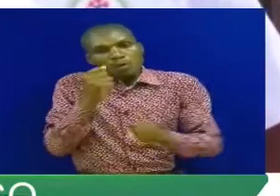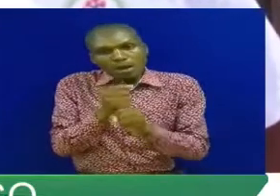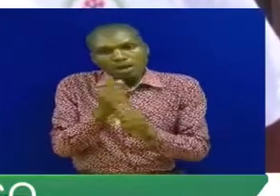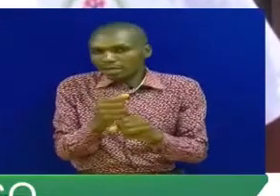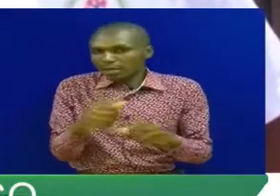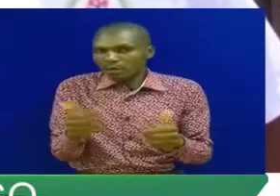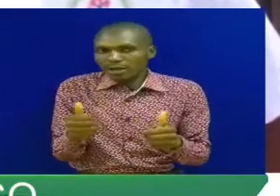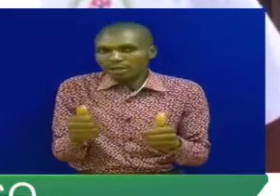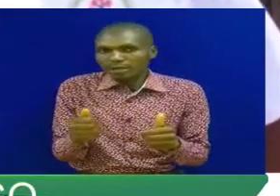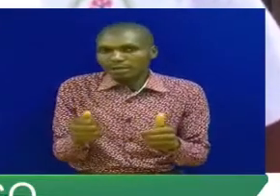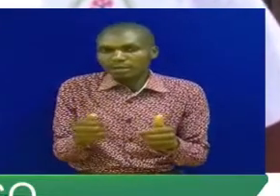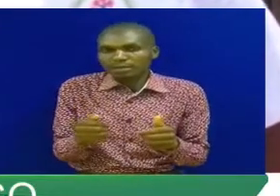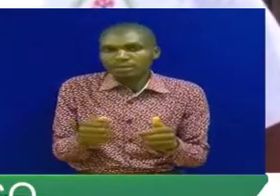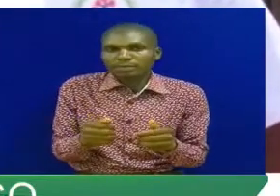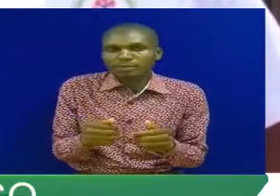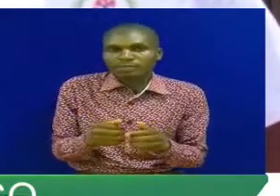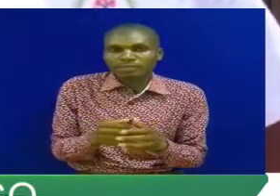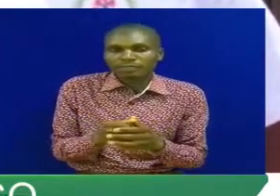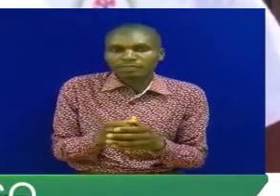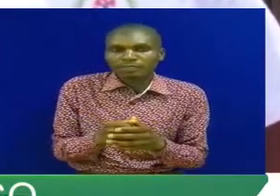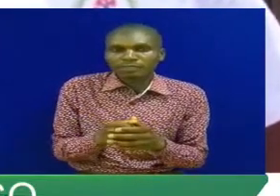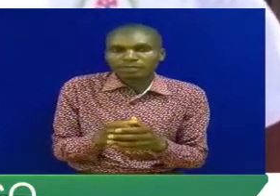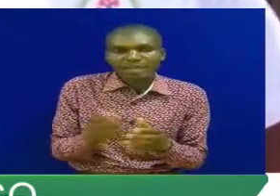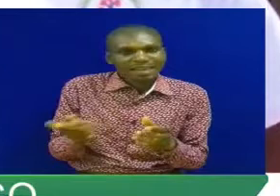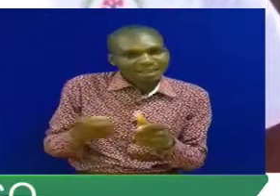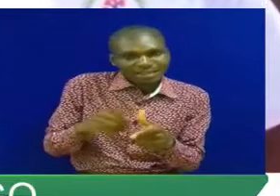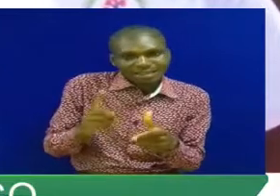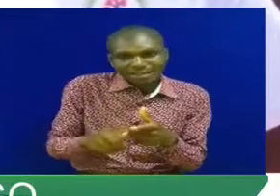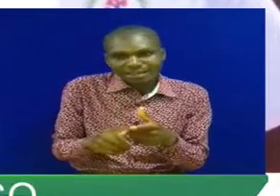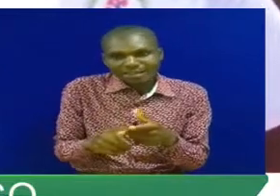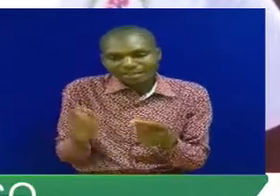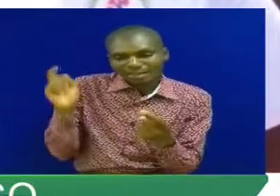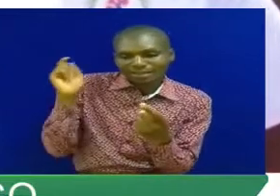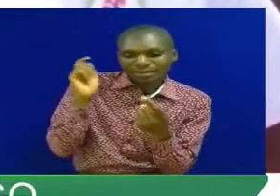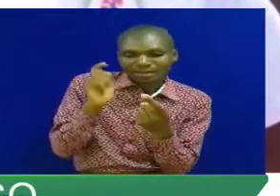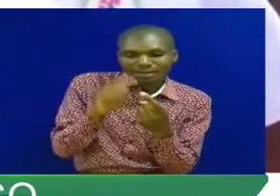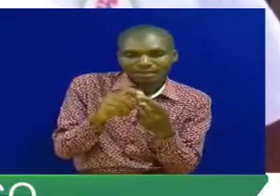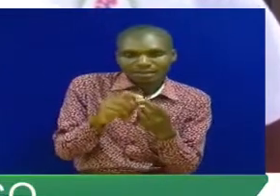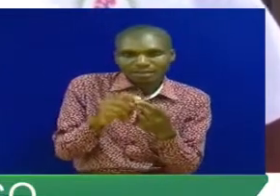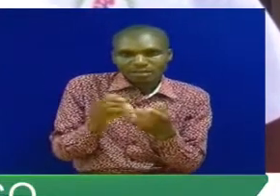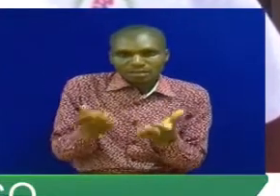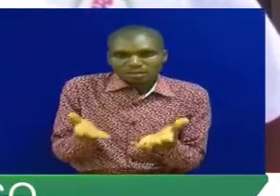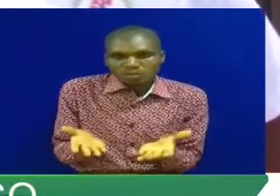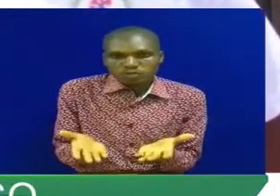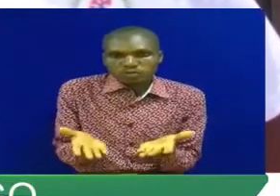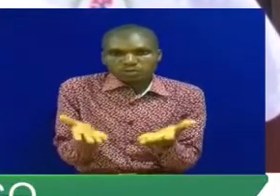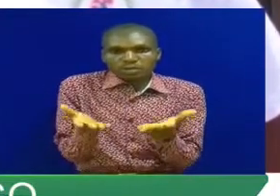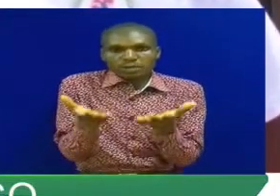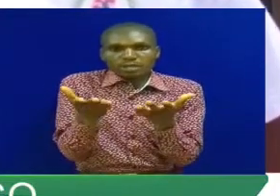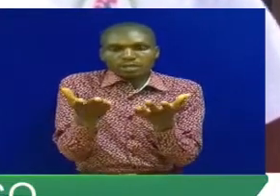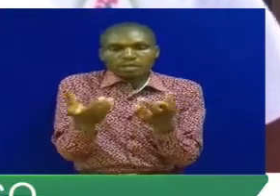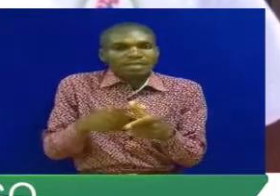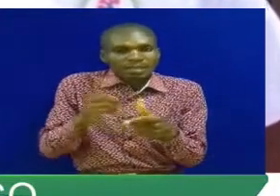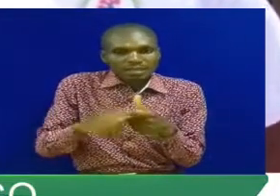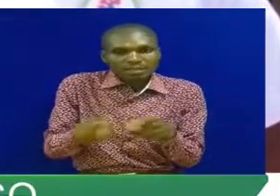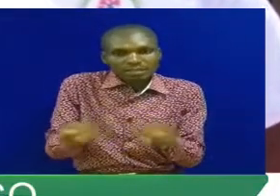opima tore gento tokuruka inga oboli tobwo mobere that is weight twamanya gopima blood